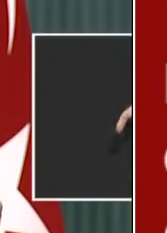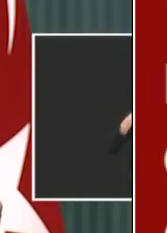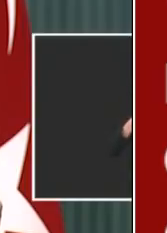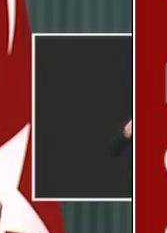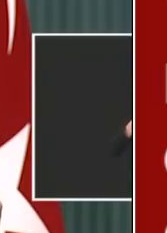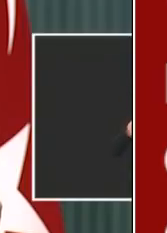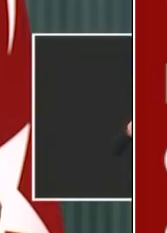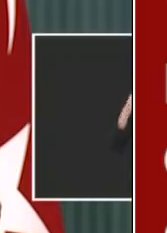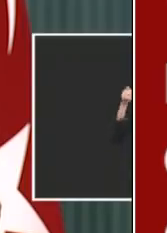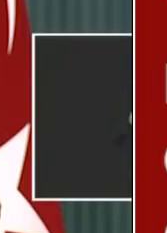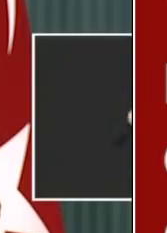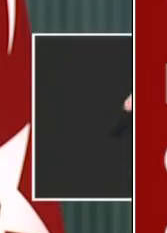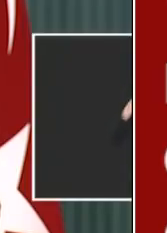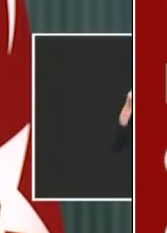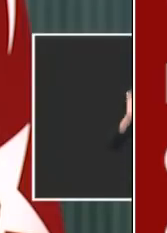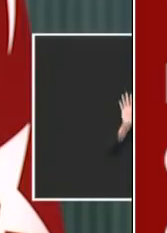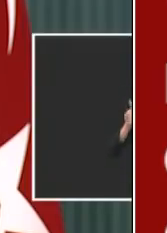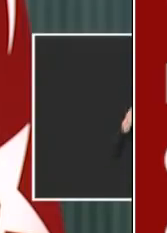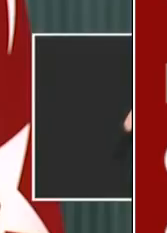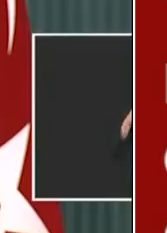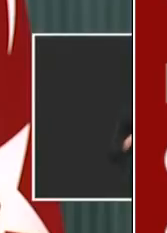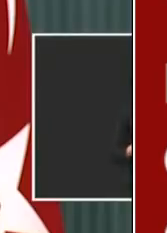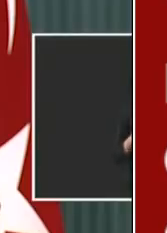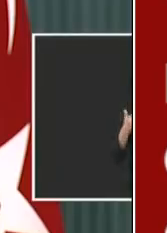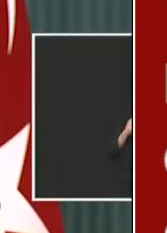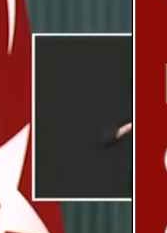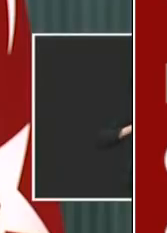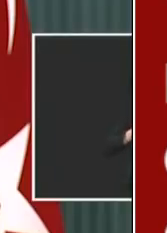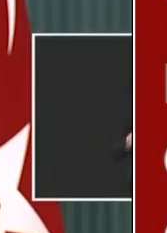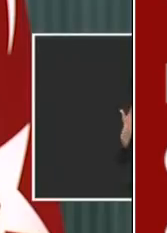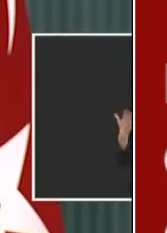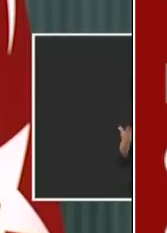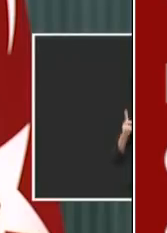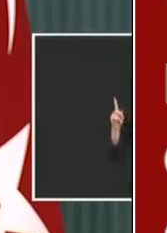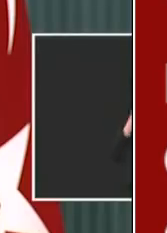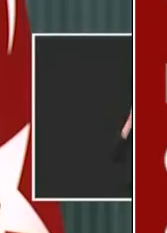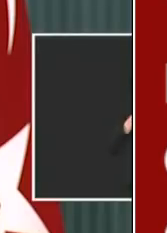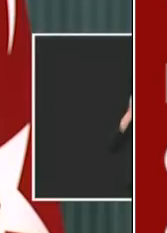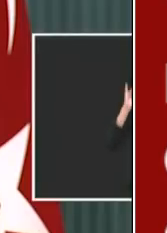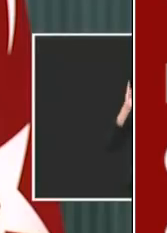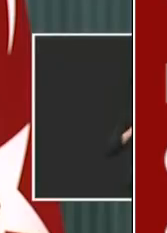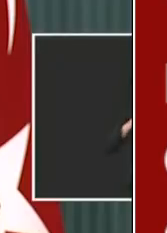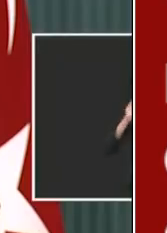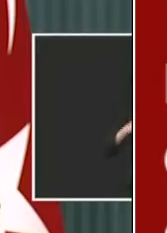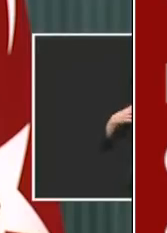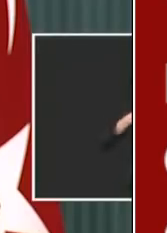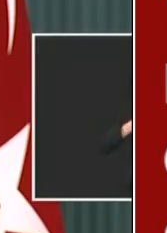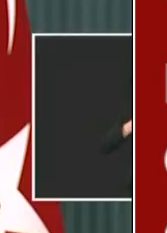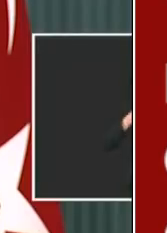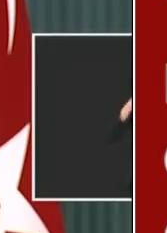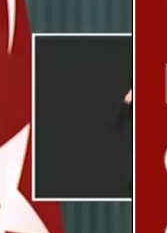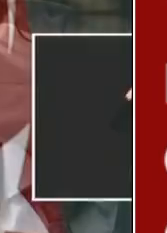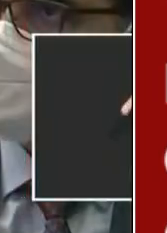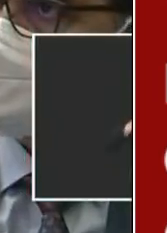yaşına bakılmayacak tır hem idari hem hukuki işlemler lt kendi ülkesine